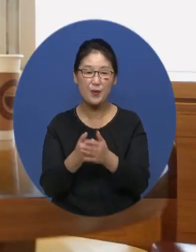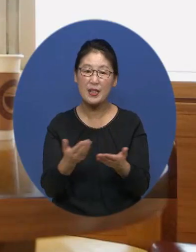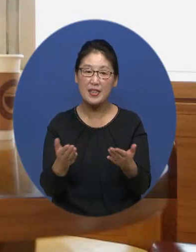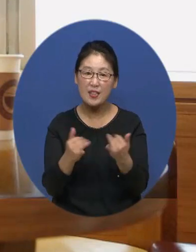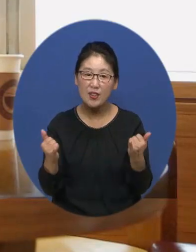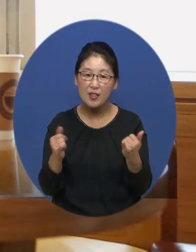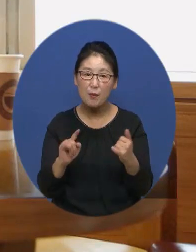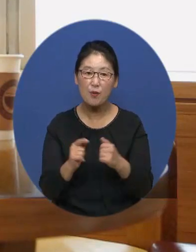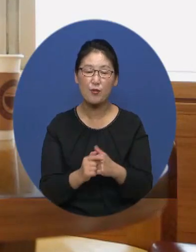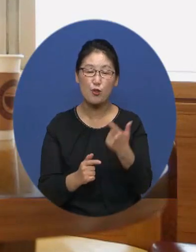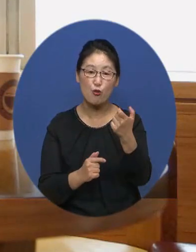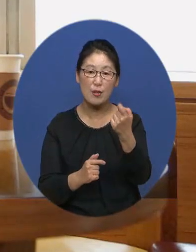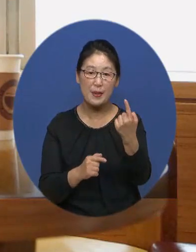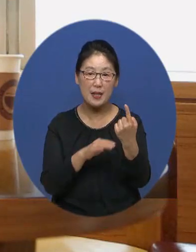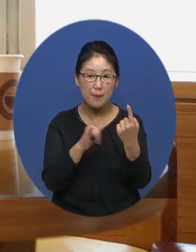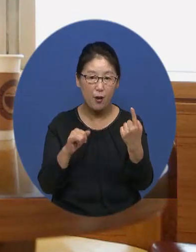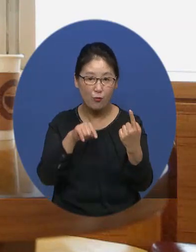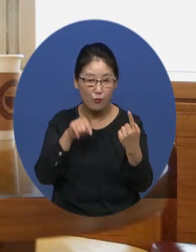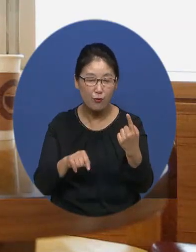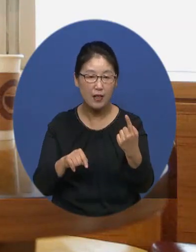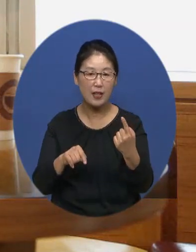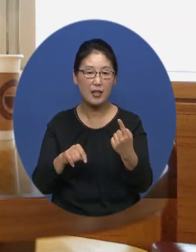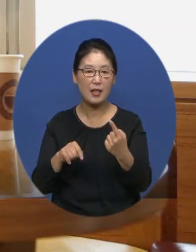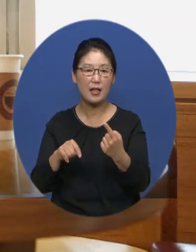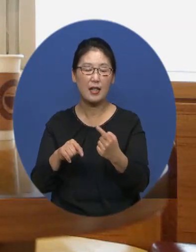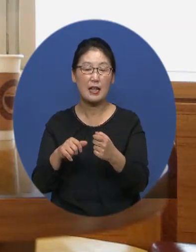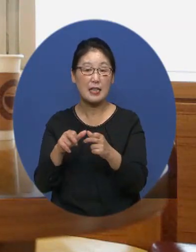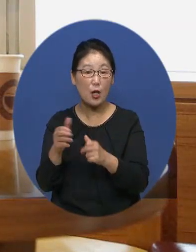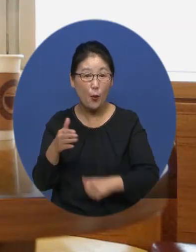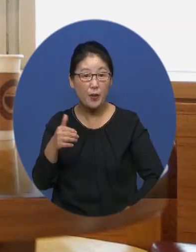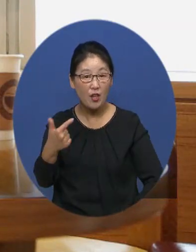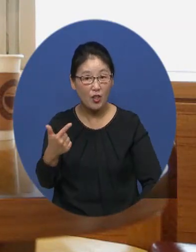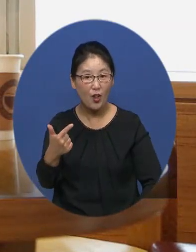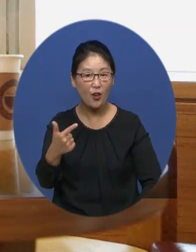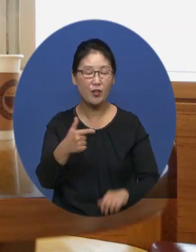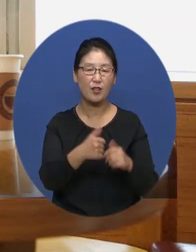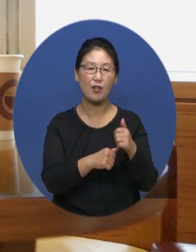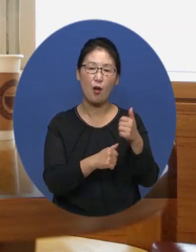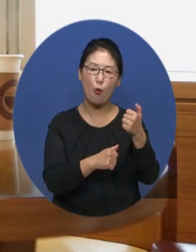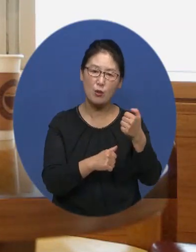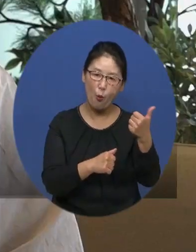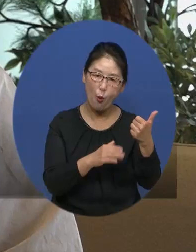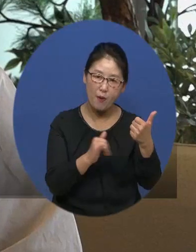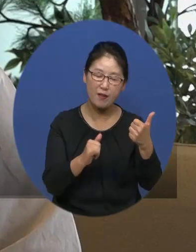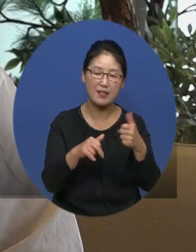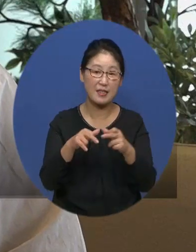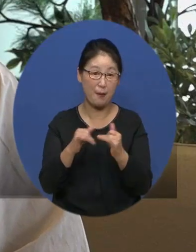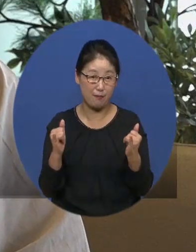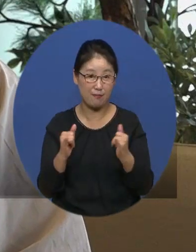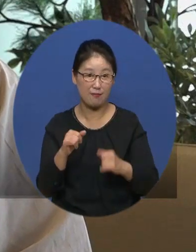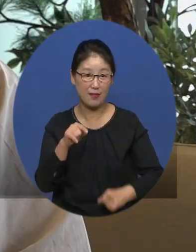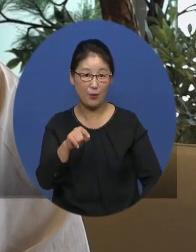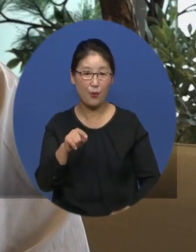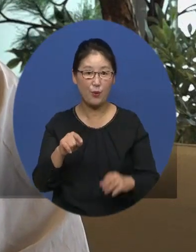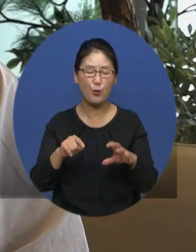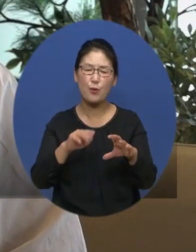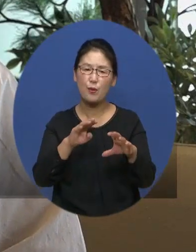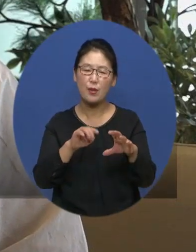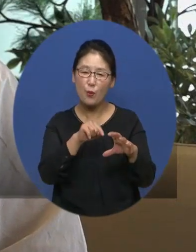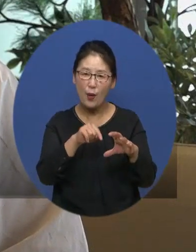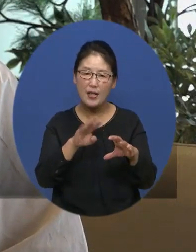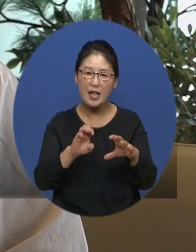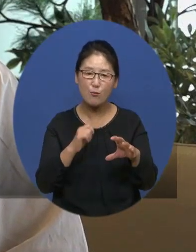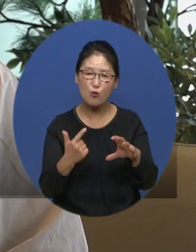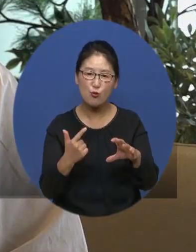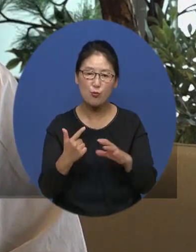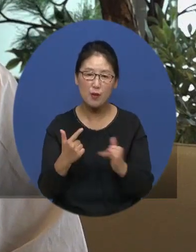61명 중에서 비장애인이 6명이고 나머지 55명이 장애인입니다. 그중에 46명이 중증